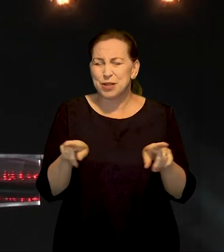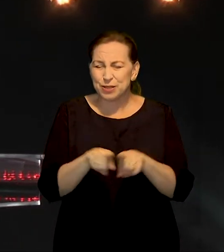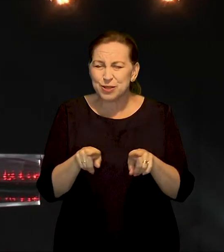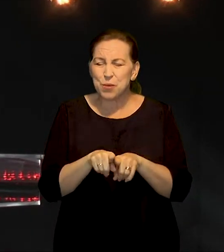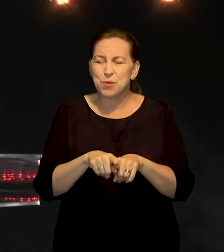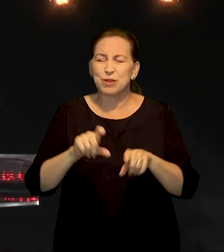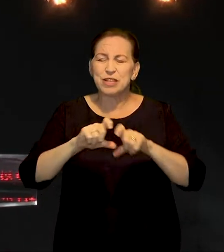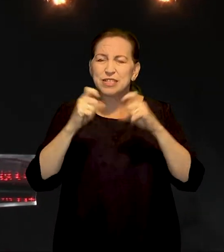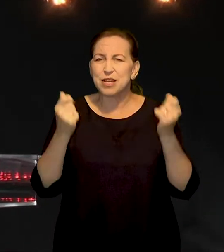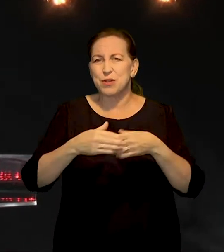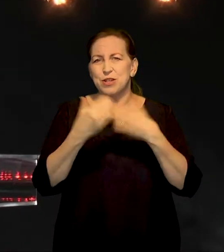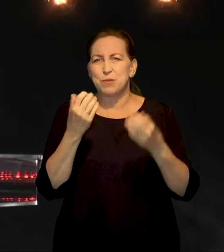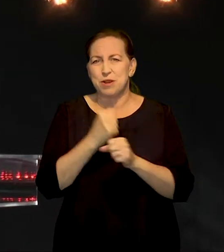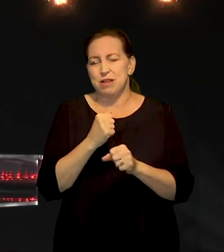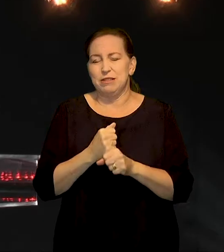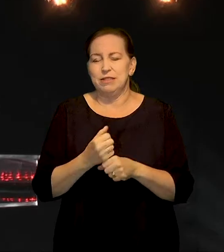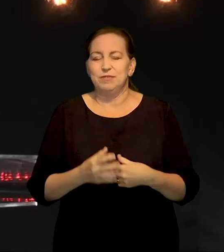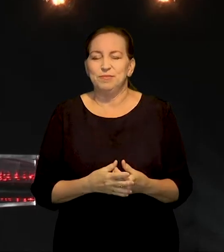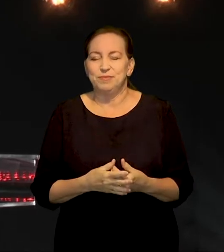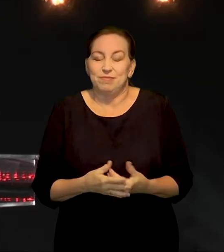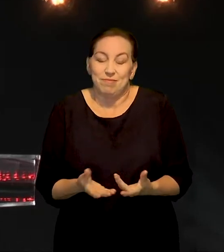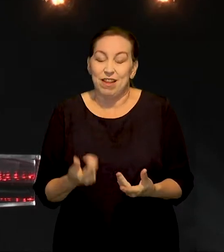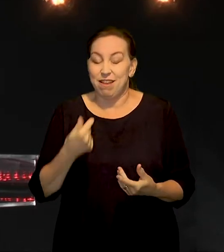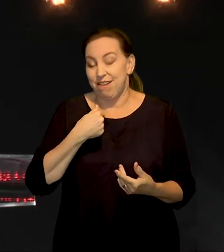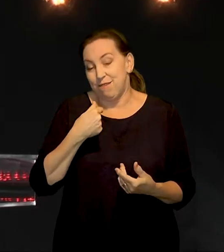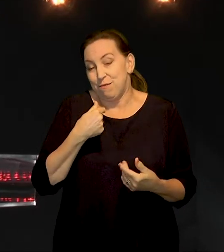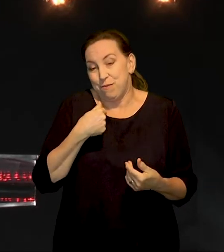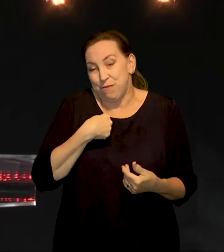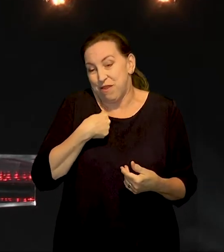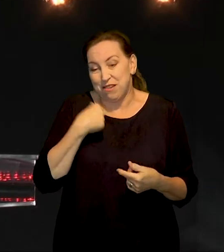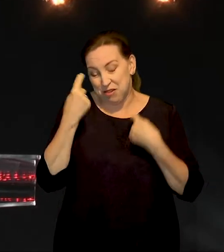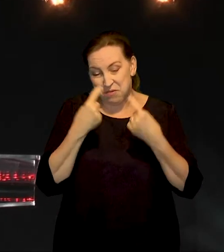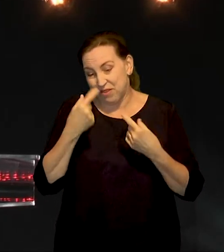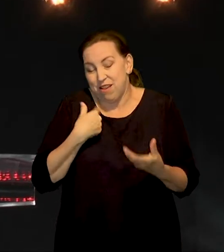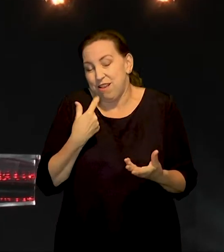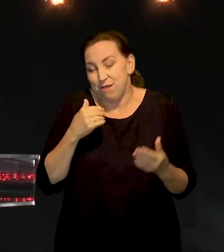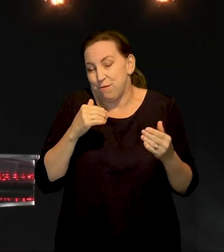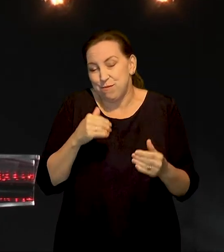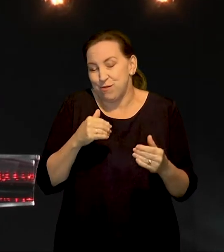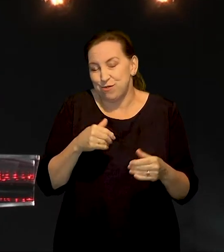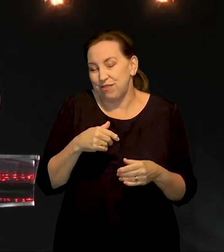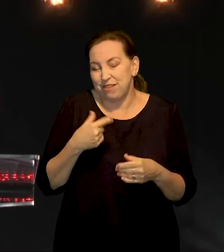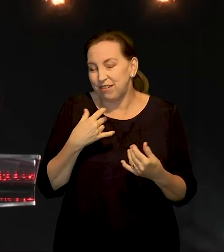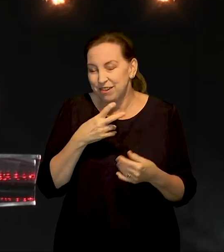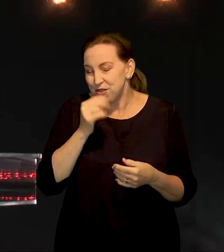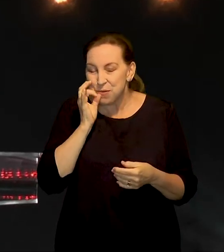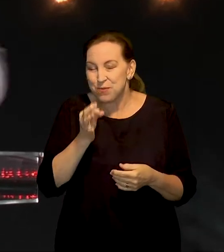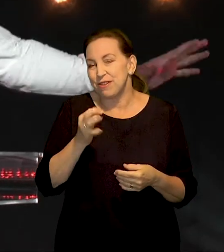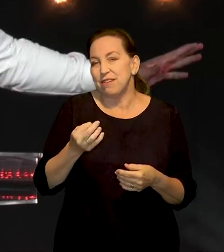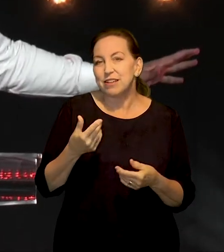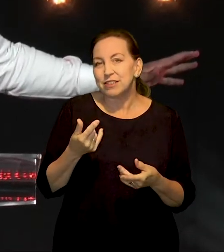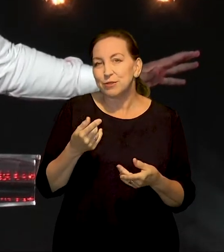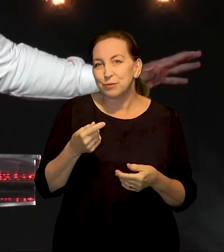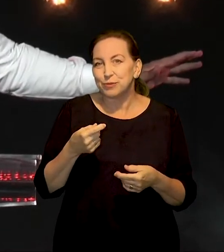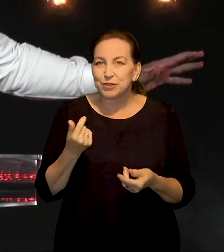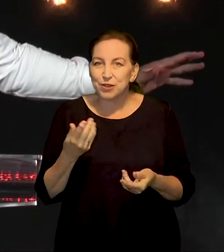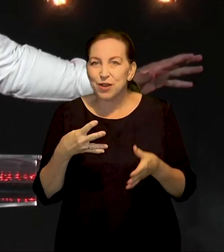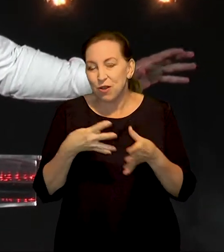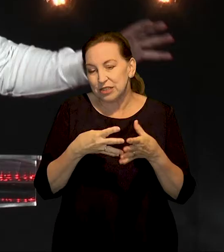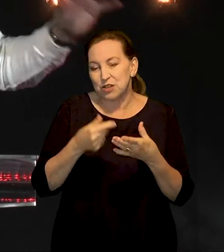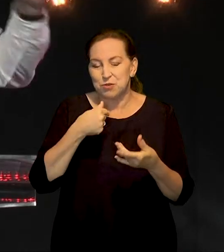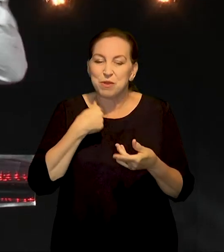jacyś zarządcy, szefowie firm, którzy mają pod sobą ludzi. Cóż za dziwne zachowanie. Gdzie tu ekonomia, gdzie